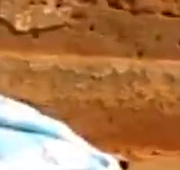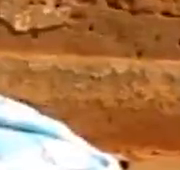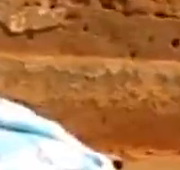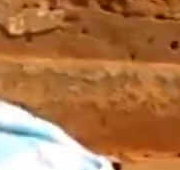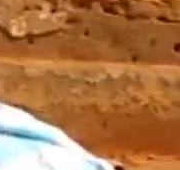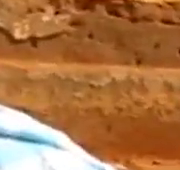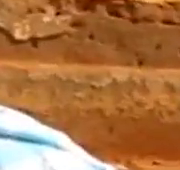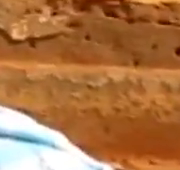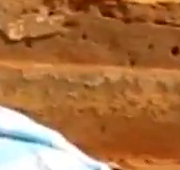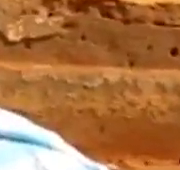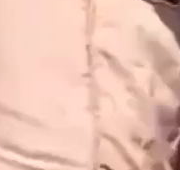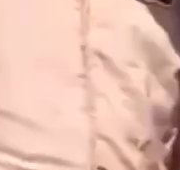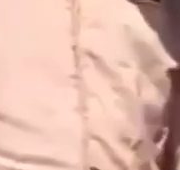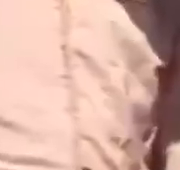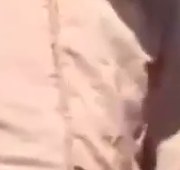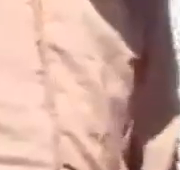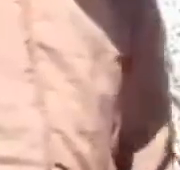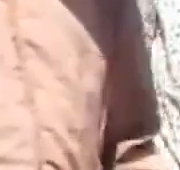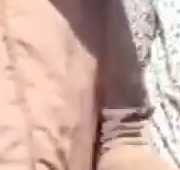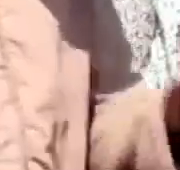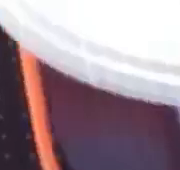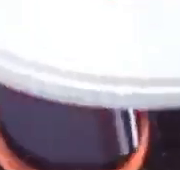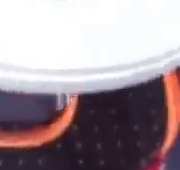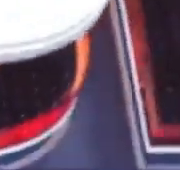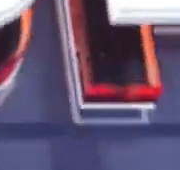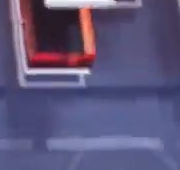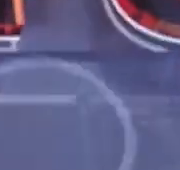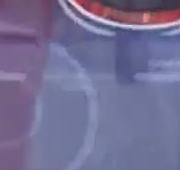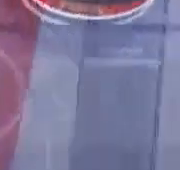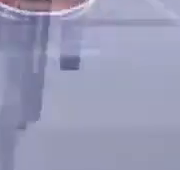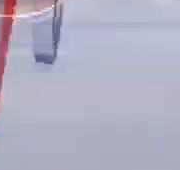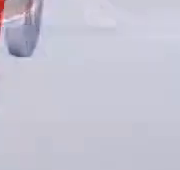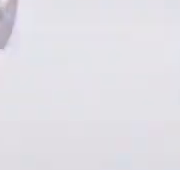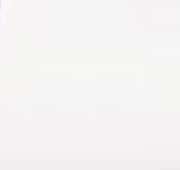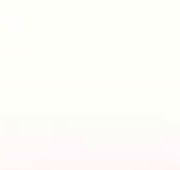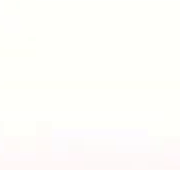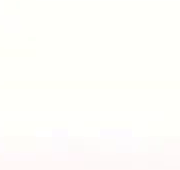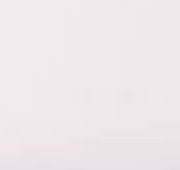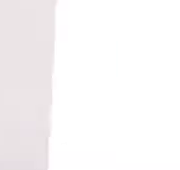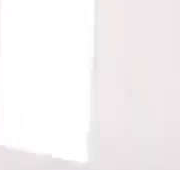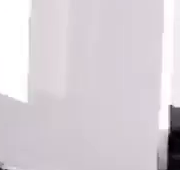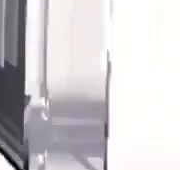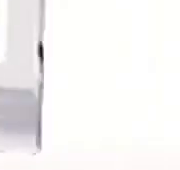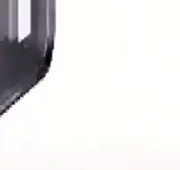Ebyazi kibuwa mwaka gumwe mabega. Badu wapunye chikanga.